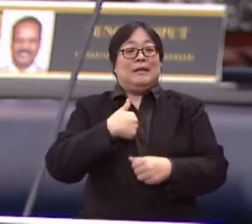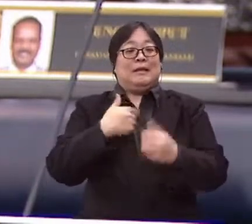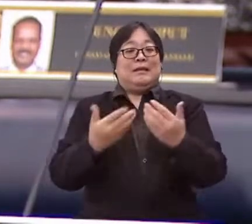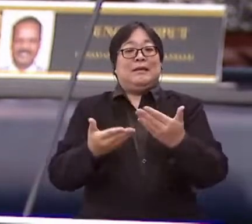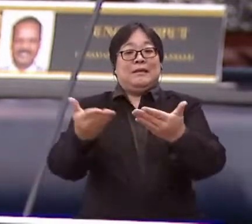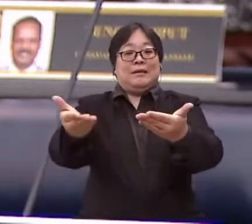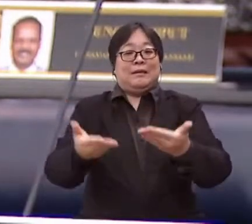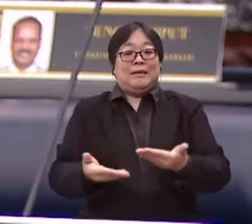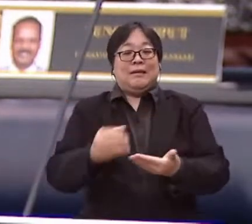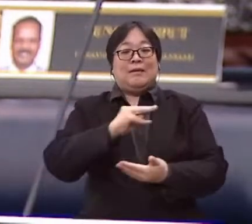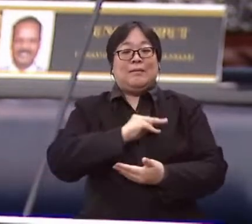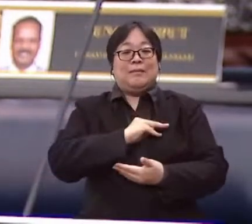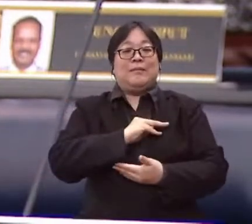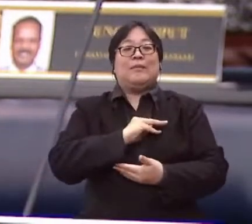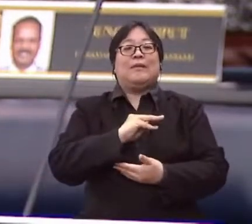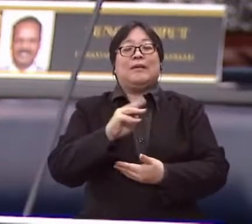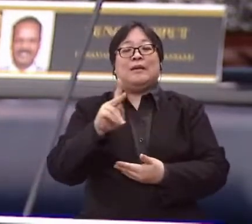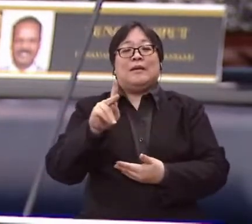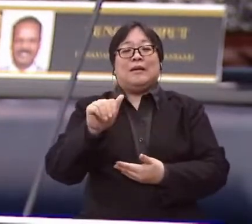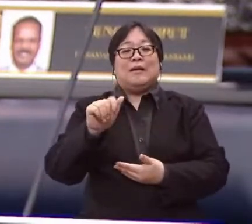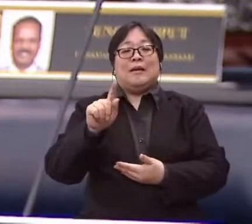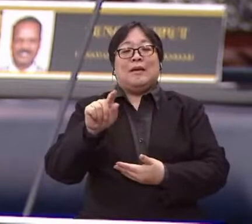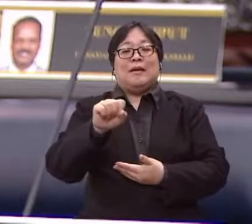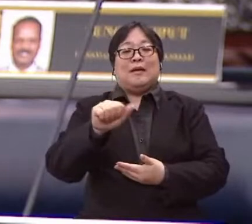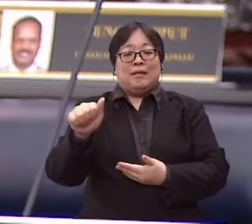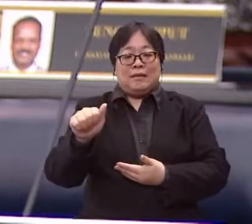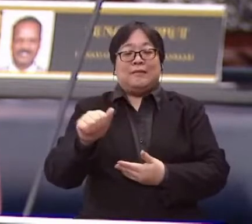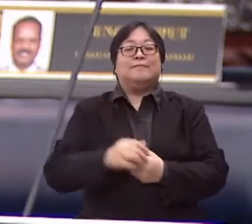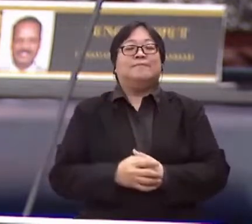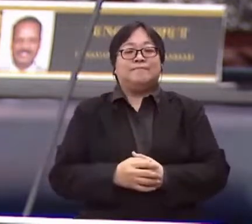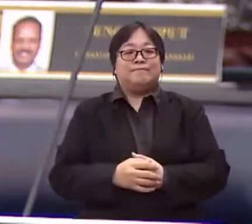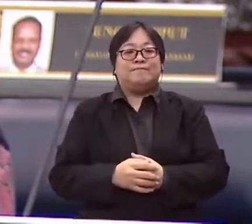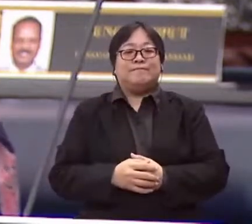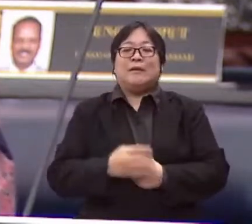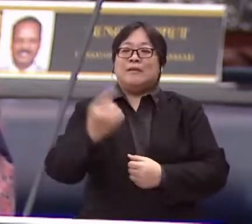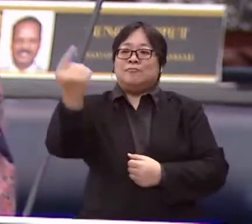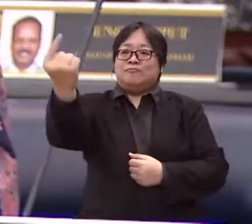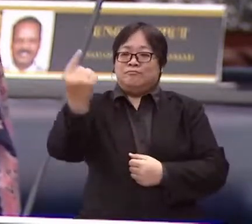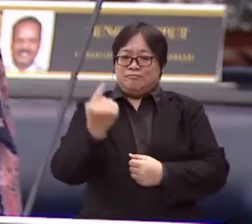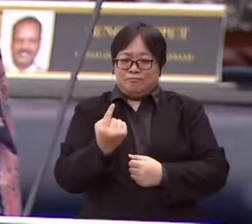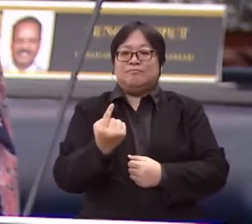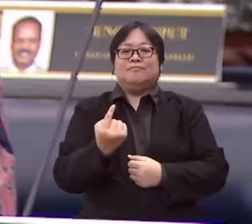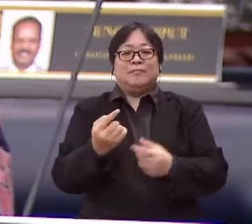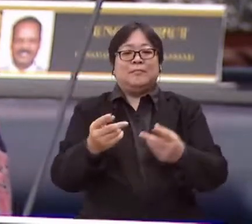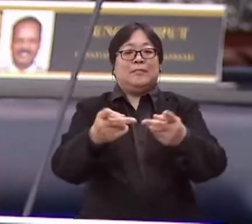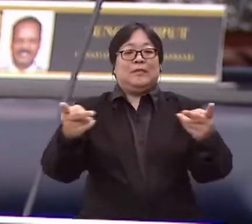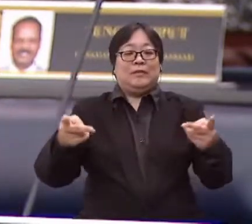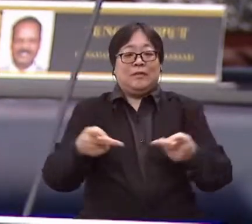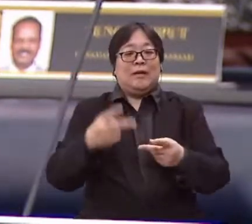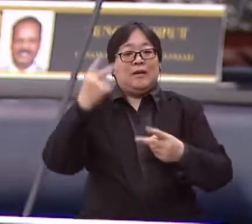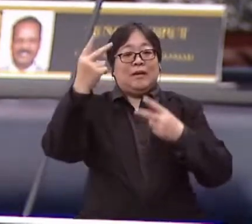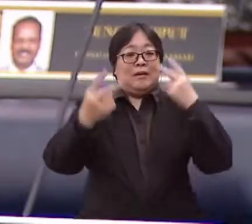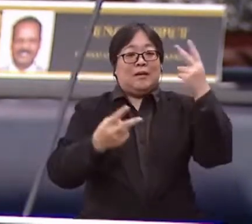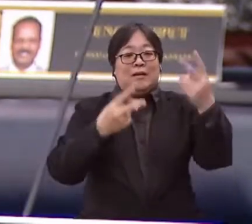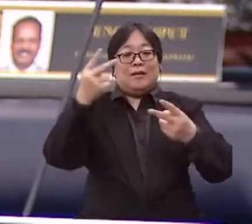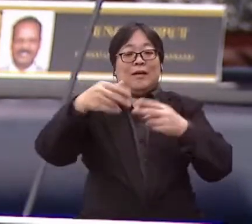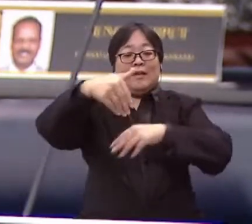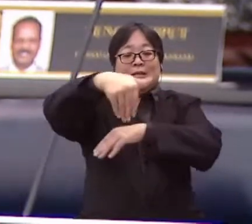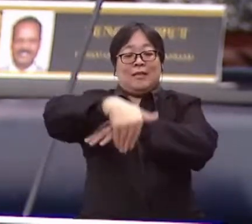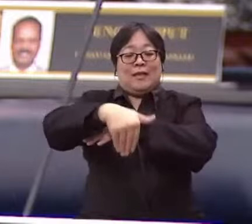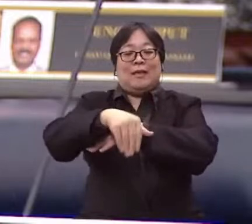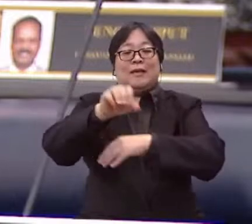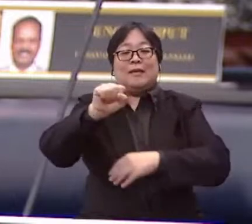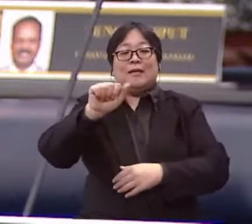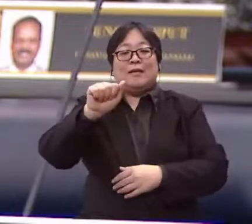mencampur asli alam kita dan perubahan iklim untuk turun Padang melawak naik Safari yang